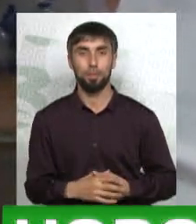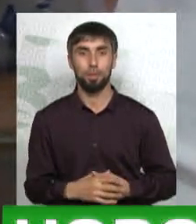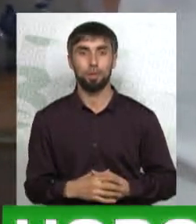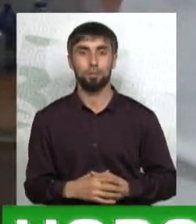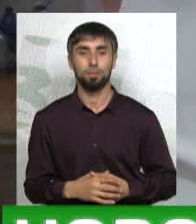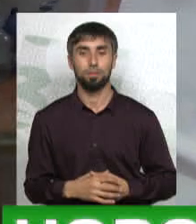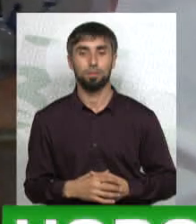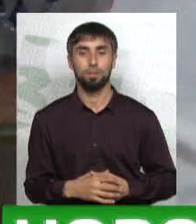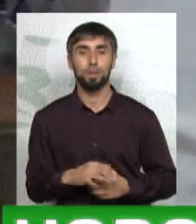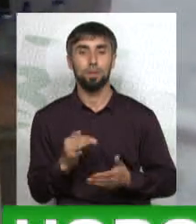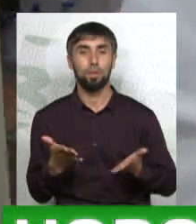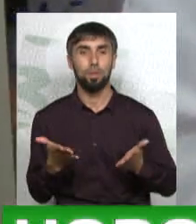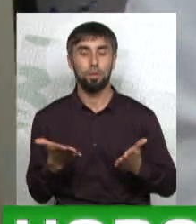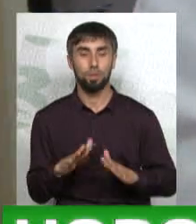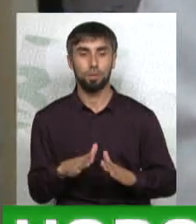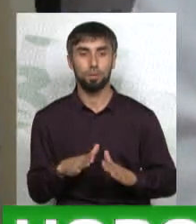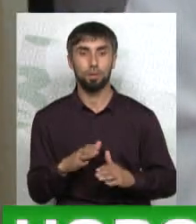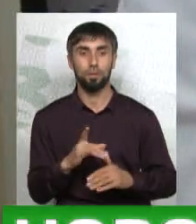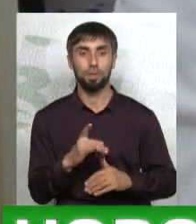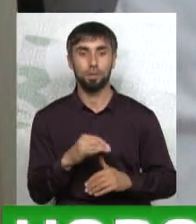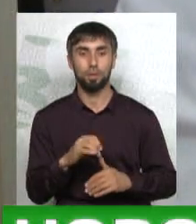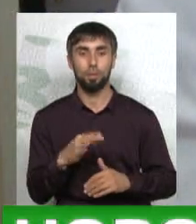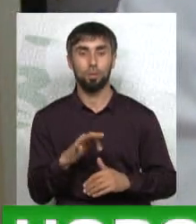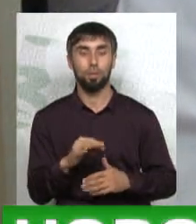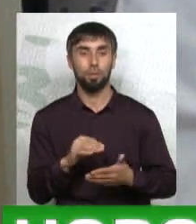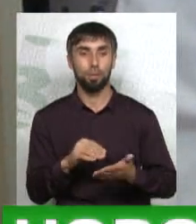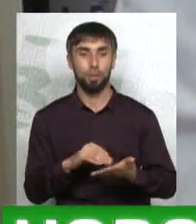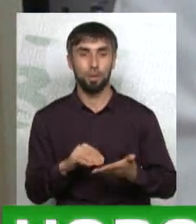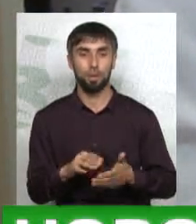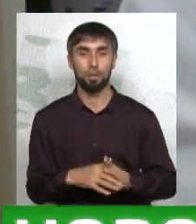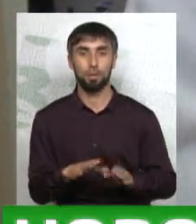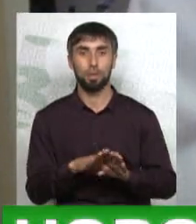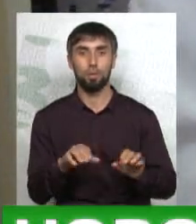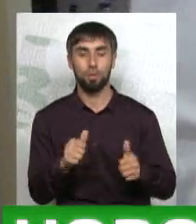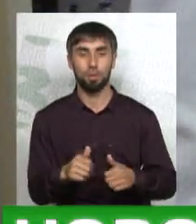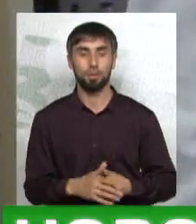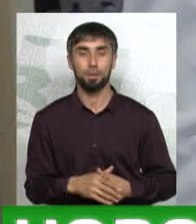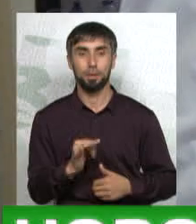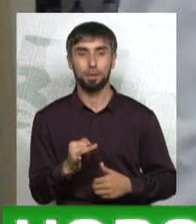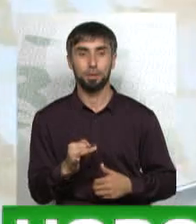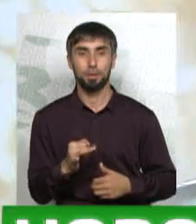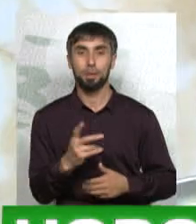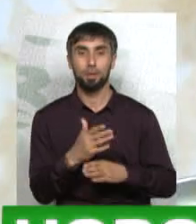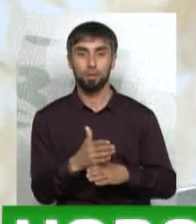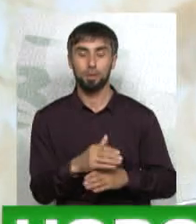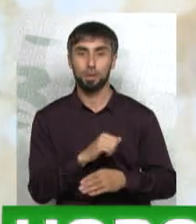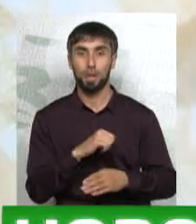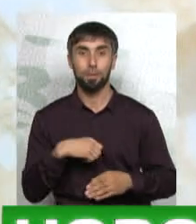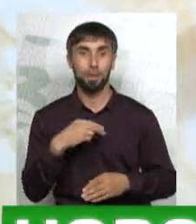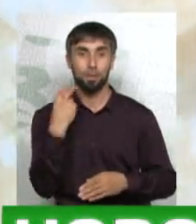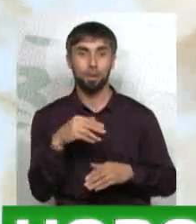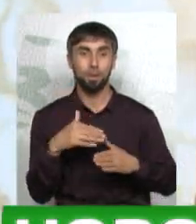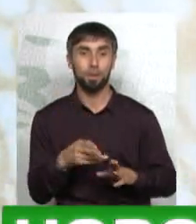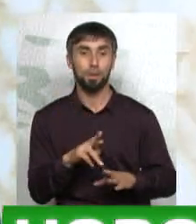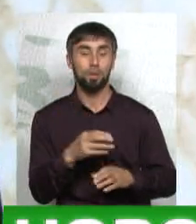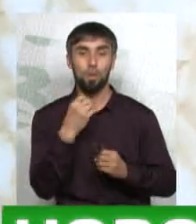выделяем. А остальное мы высыпаем, подписываем данный образец и ставим на хранение. Самое эффективное